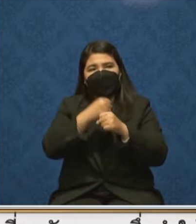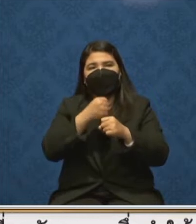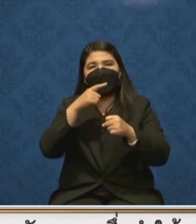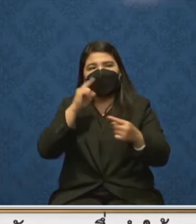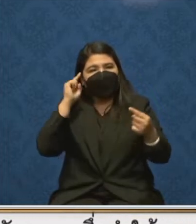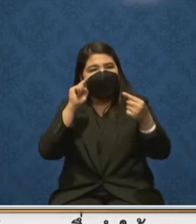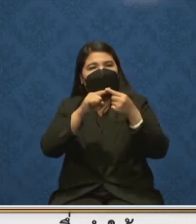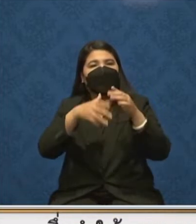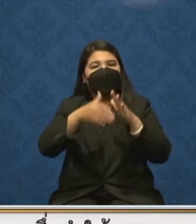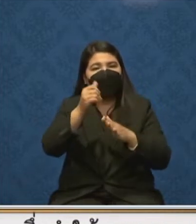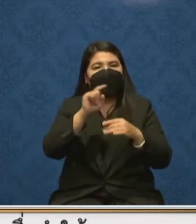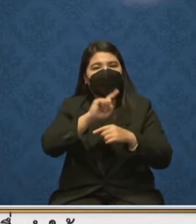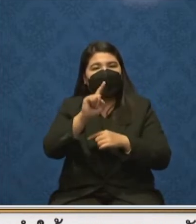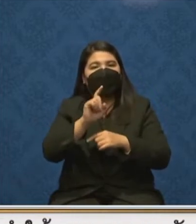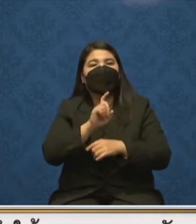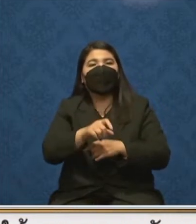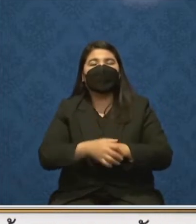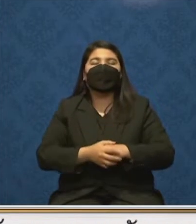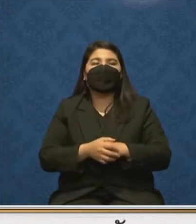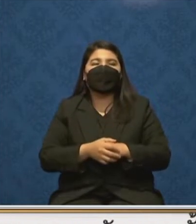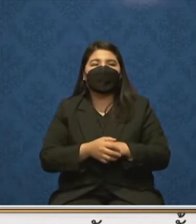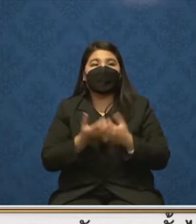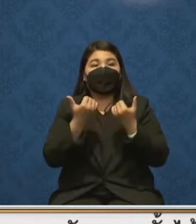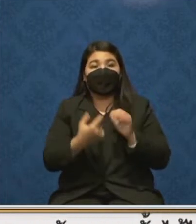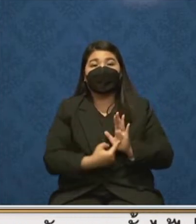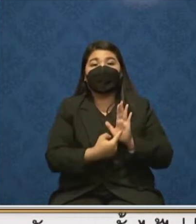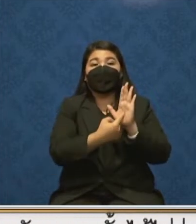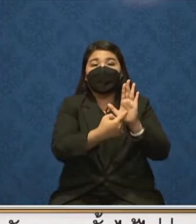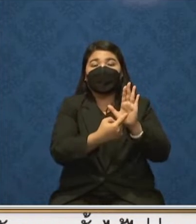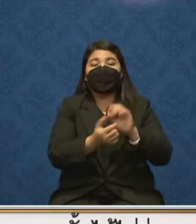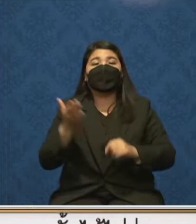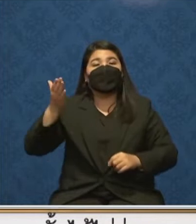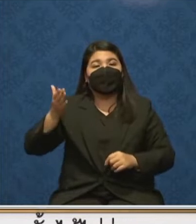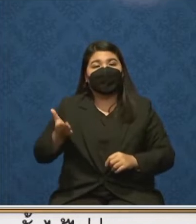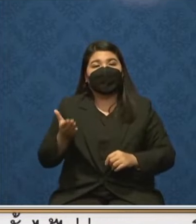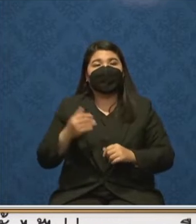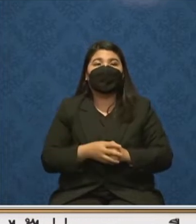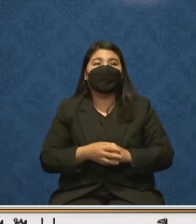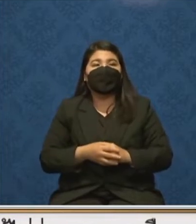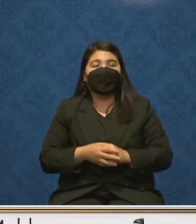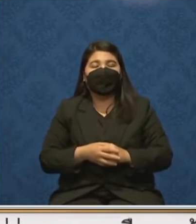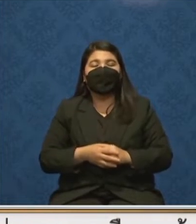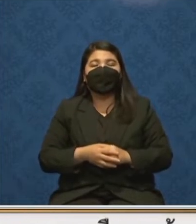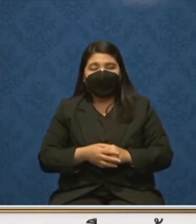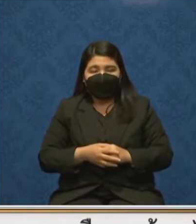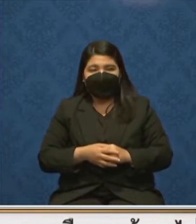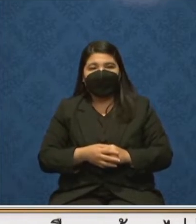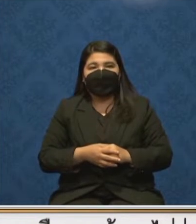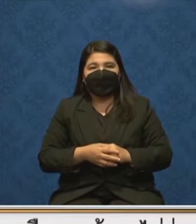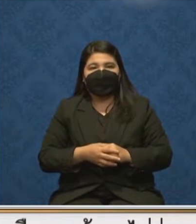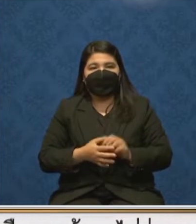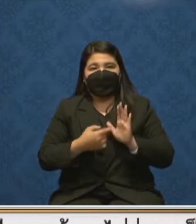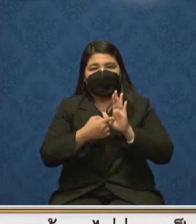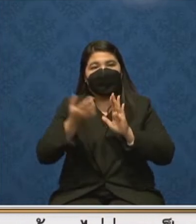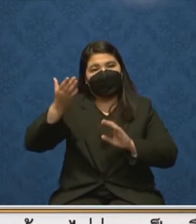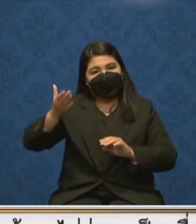General General General General Gian regulationsกยกนตอย่มาสะไม่กี่เด่ ยอกตอยาง เช่